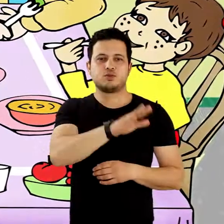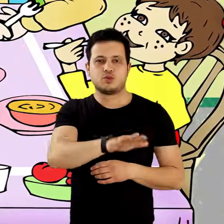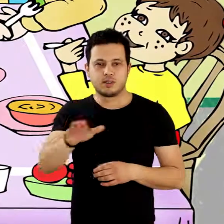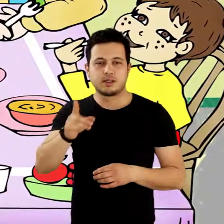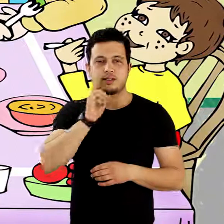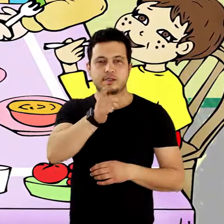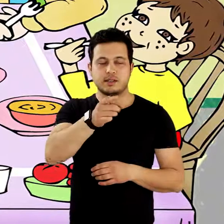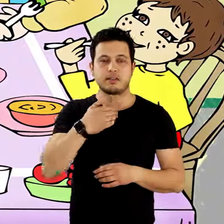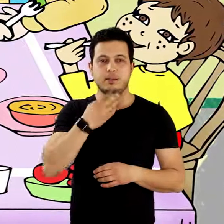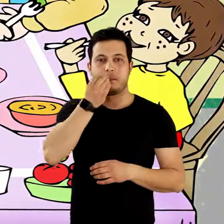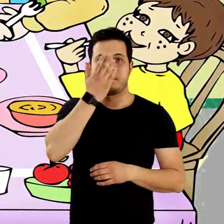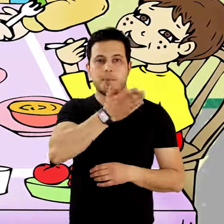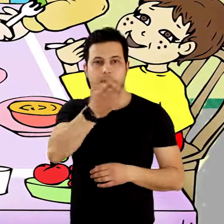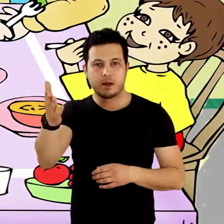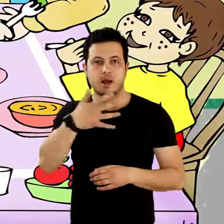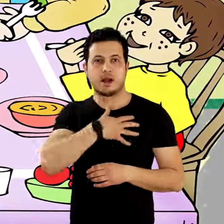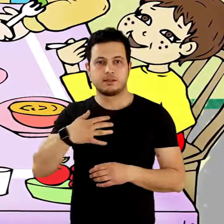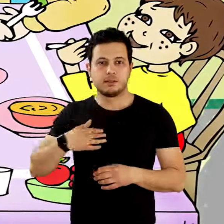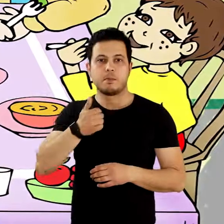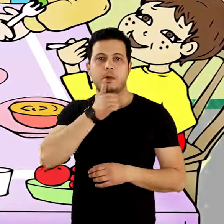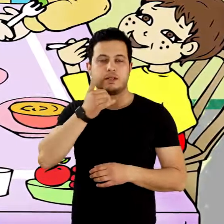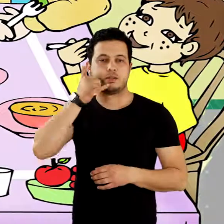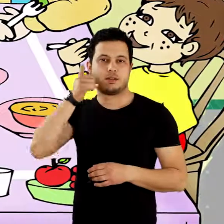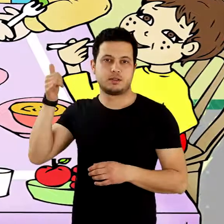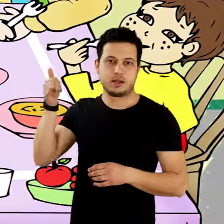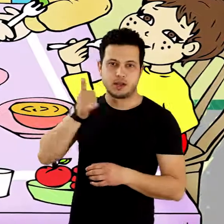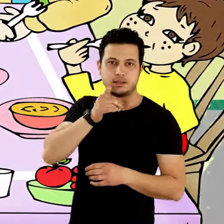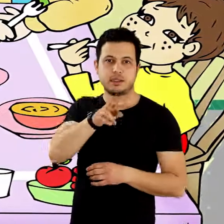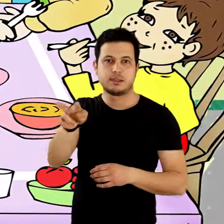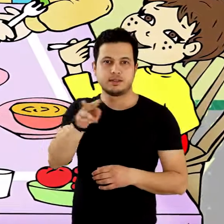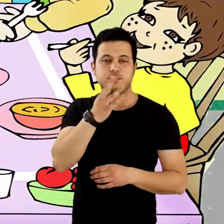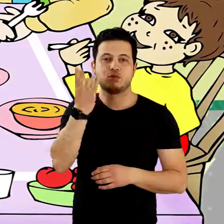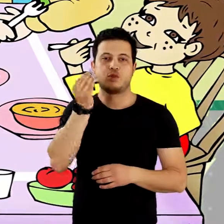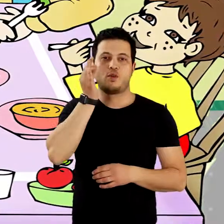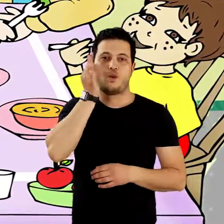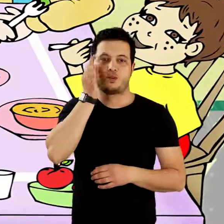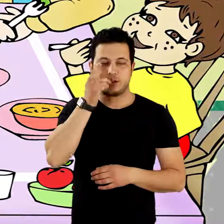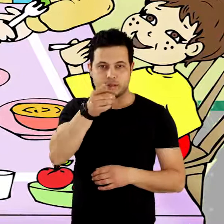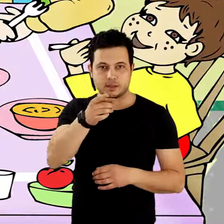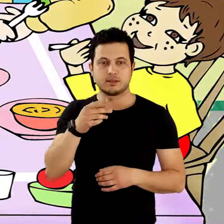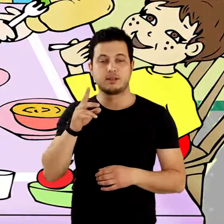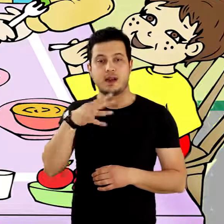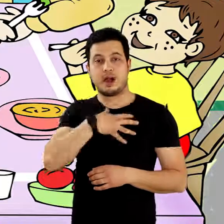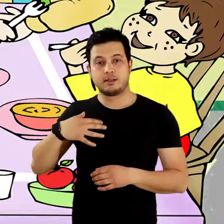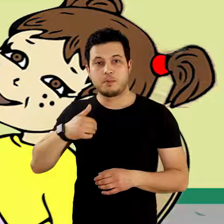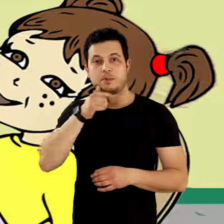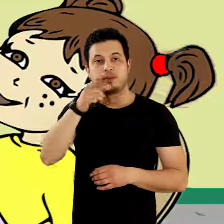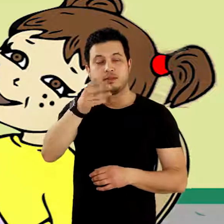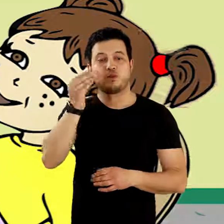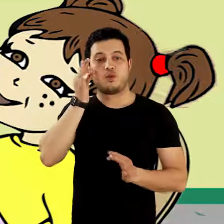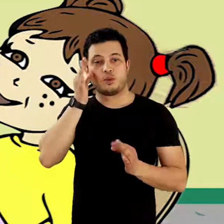siz bahçedeyken anneniz ve babanız aradı. İkisi de sizi çok özlemiş. Sizi kocaman